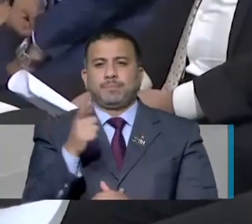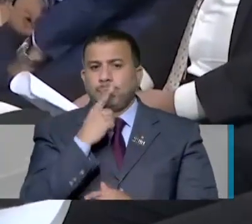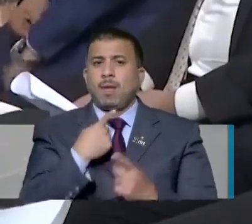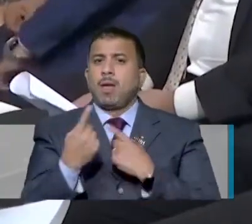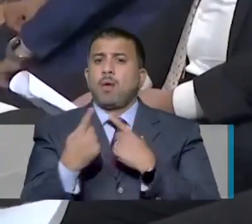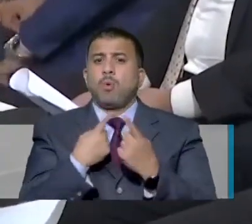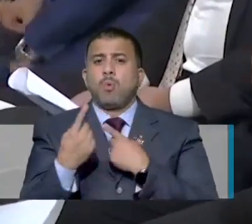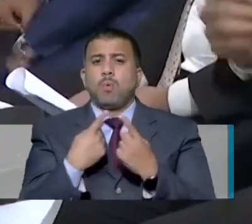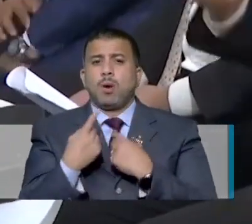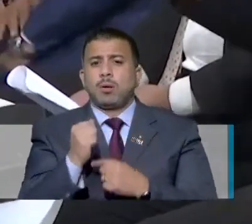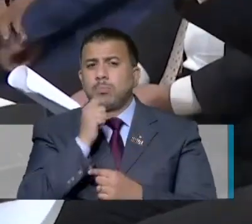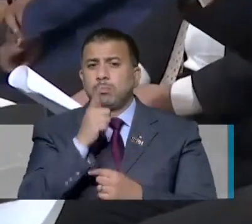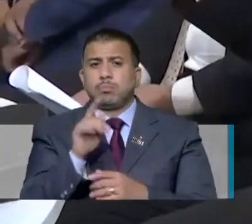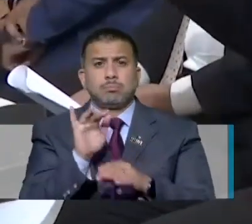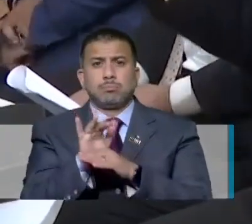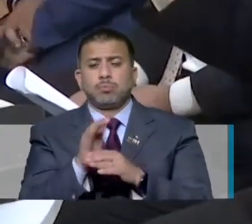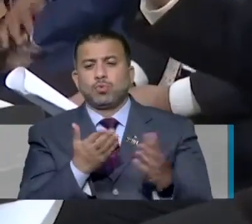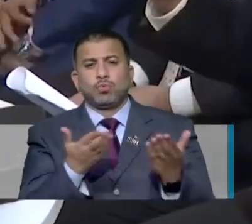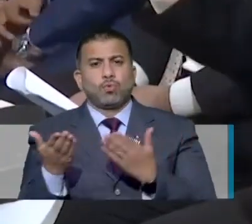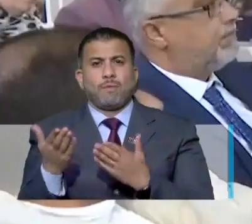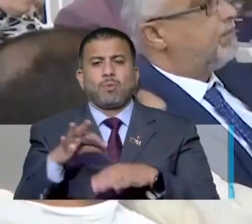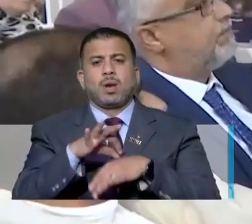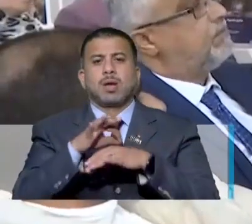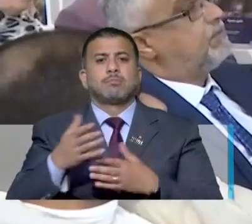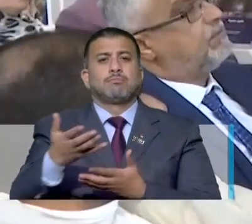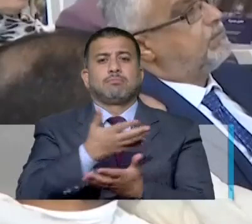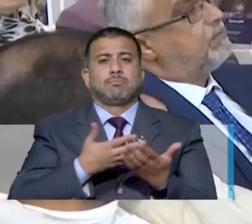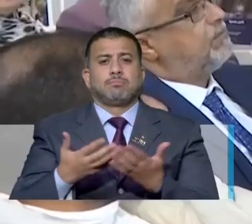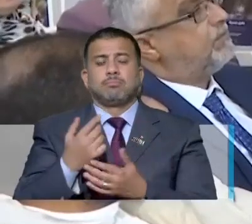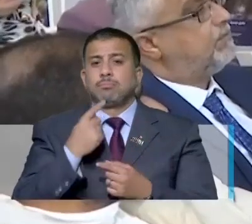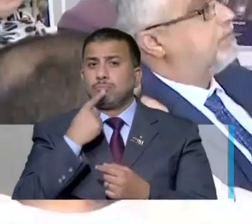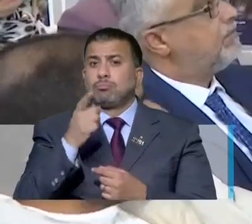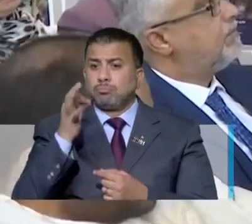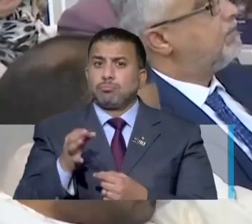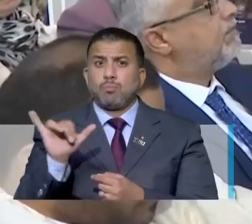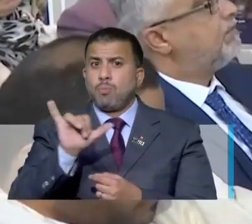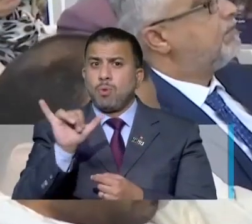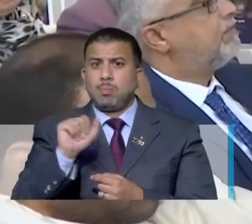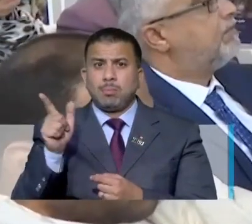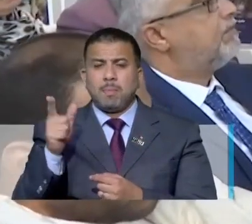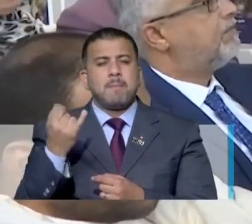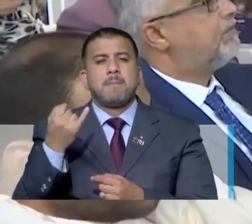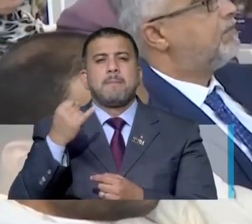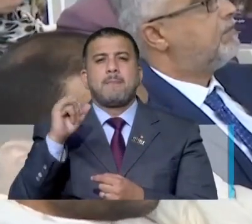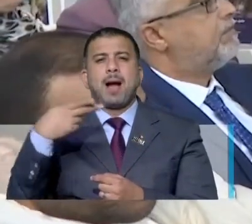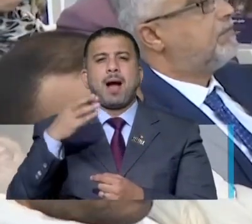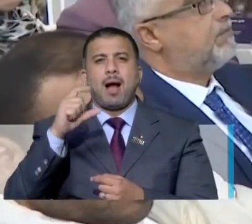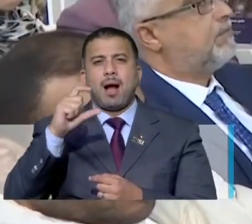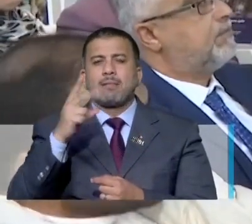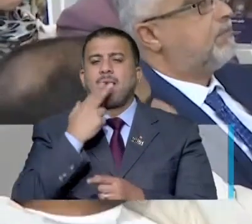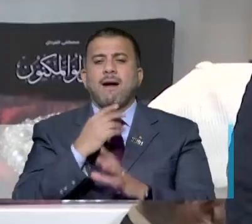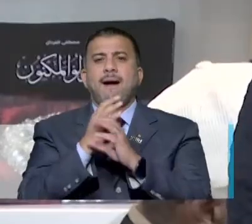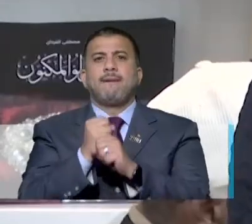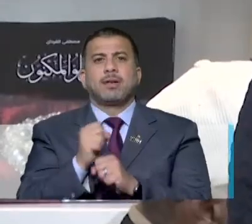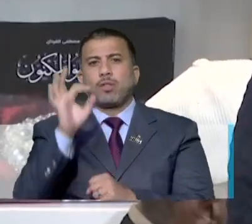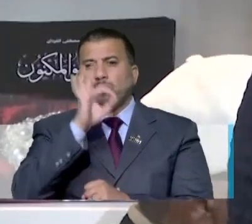ثري دار خلال الندوة بين الضيوف والجمهور الذين أكدوا على الدور الكبير للمعهد في حفظ التراث